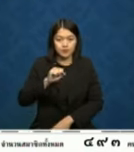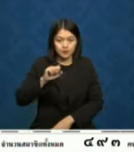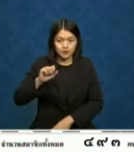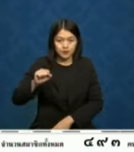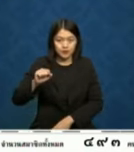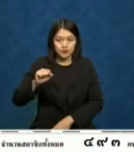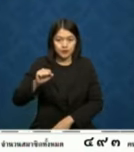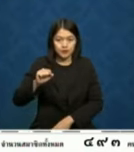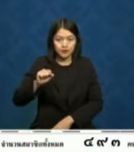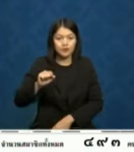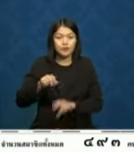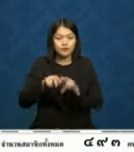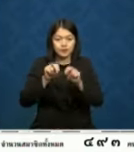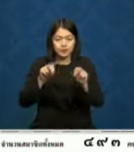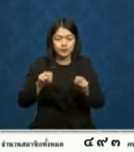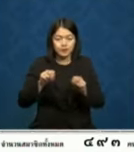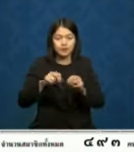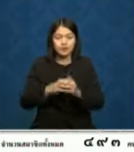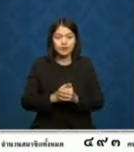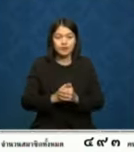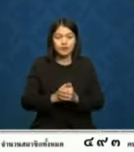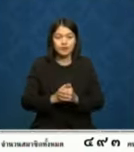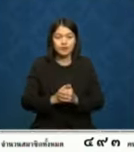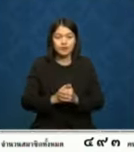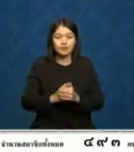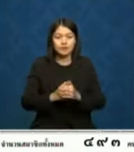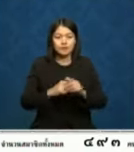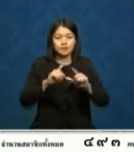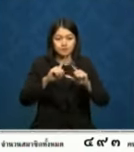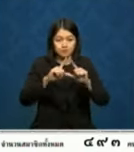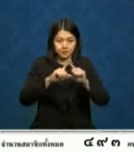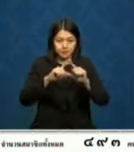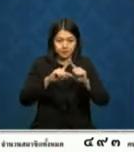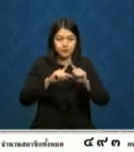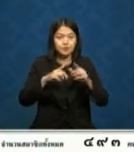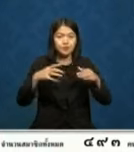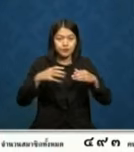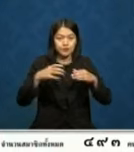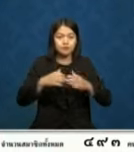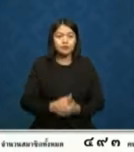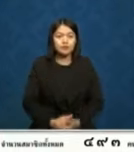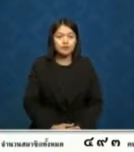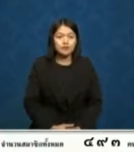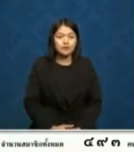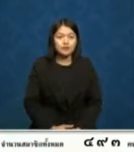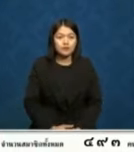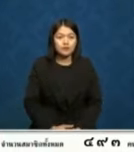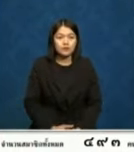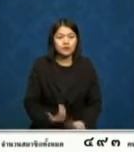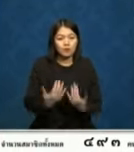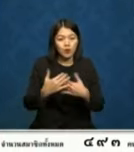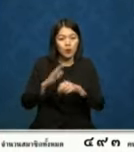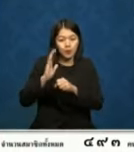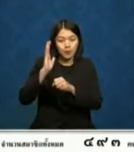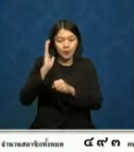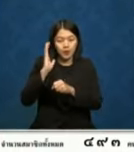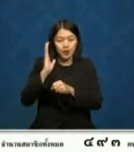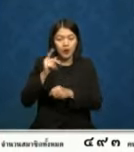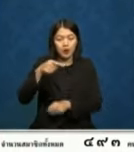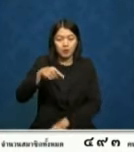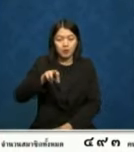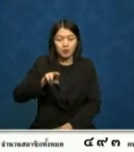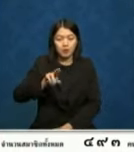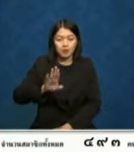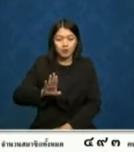ราษฎรจังหวัดนนทบุรีเขต 2พรรคประชาชนวันนี้ดิฉันขอร่วมอภิปรายร่างพระ